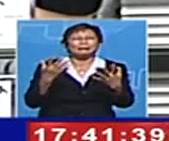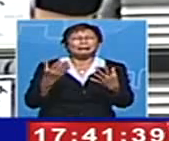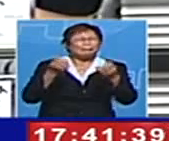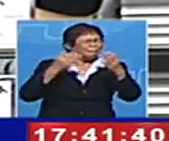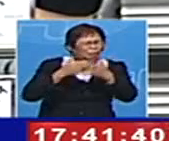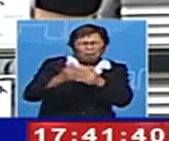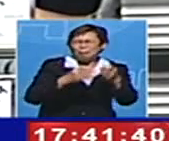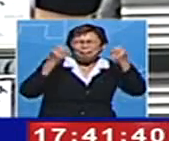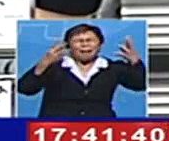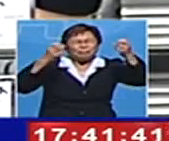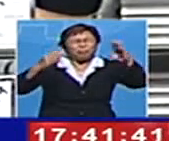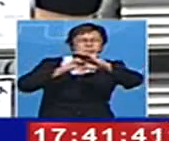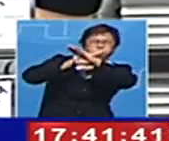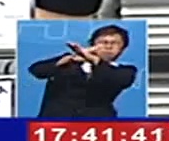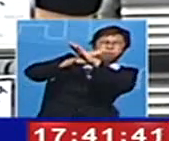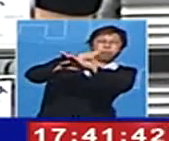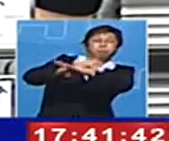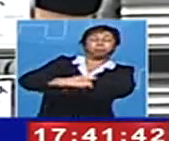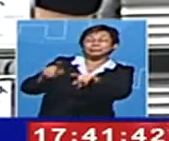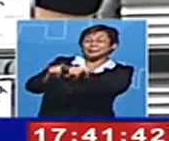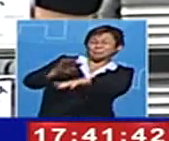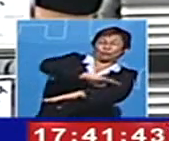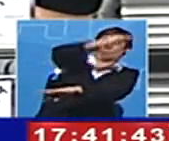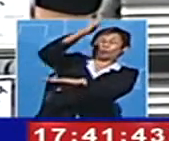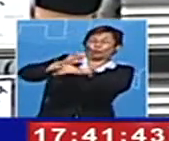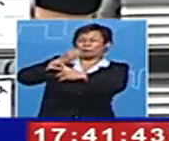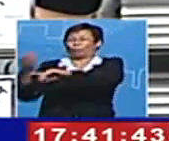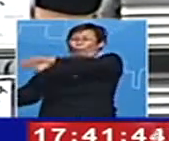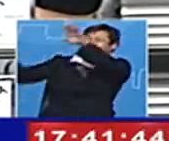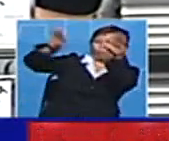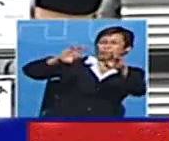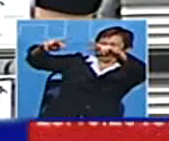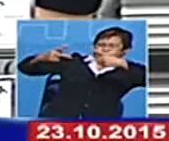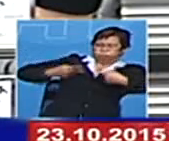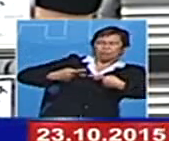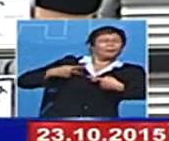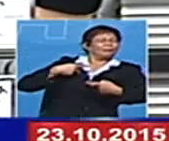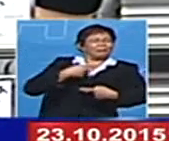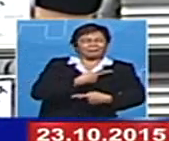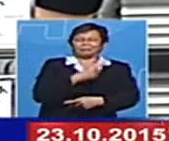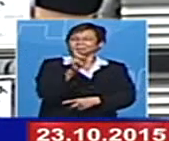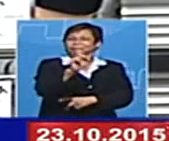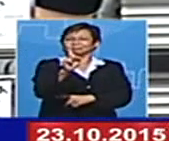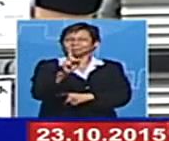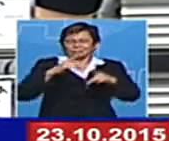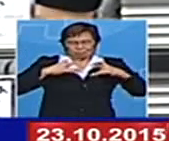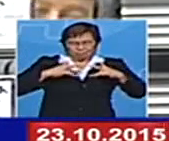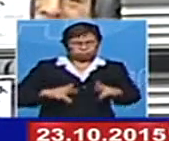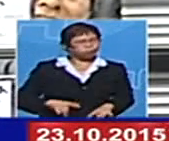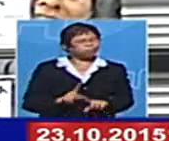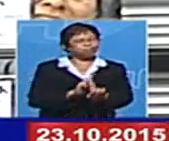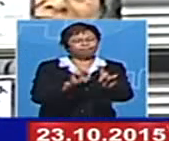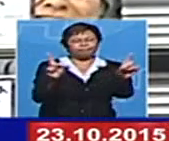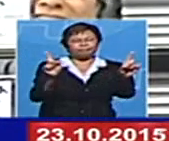menghalang biar menggunung ombak mendatang kita tidak akan sesekali berputus